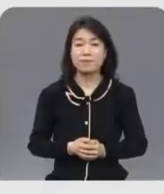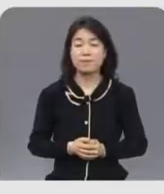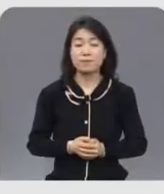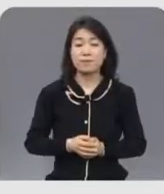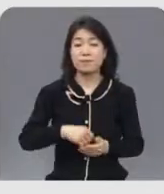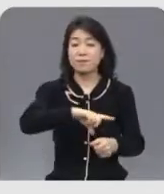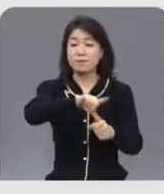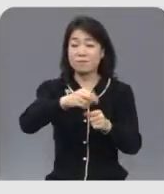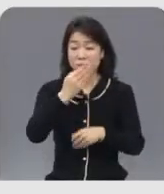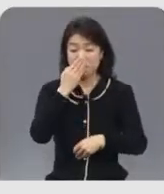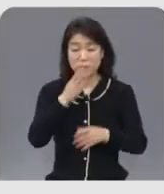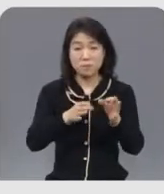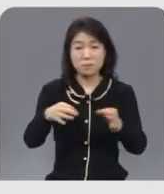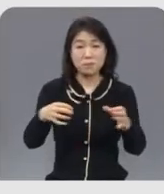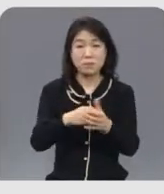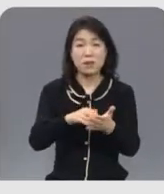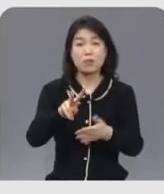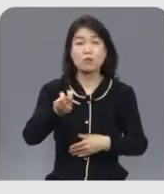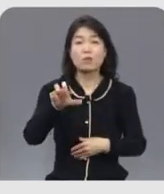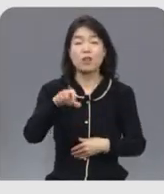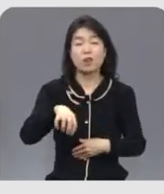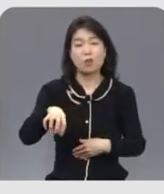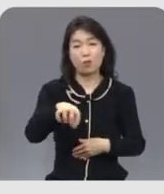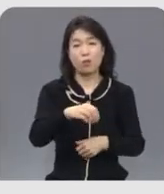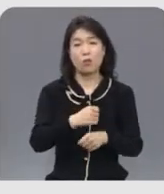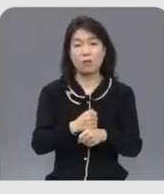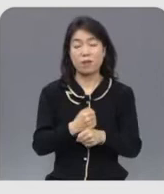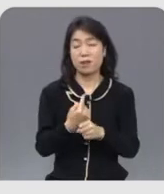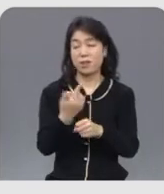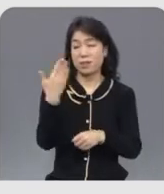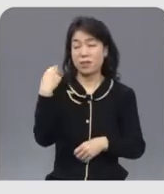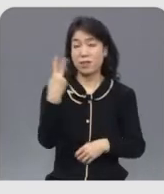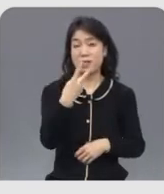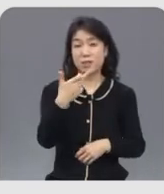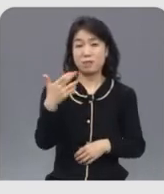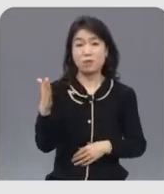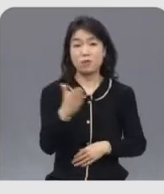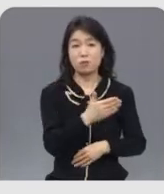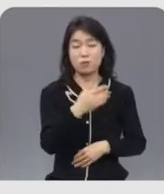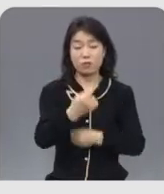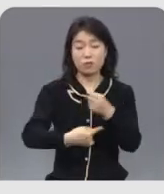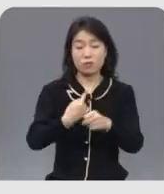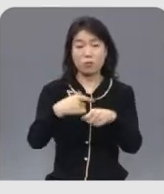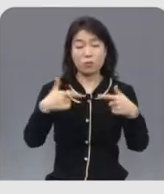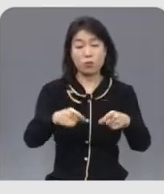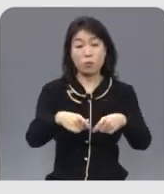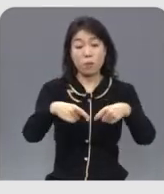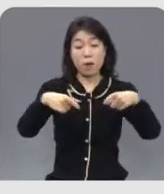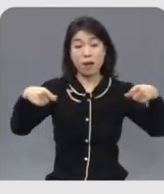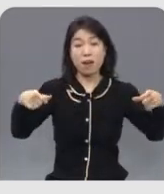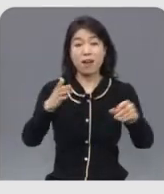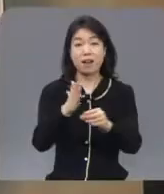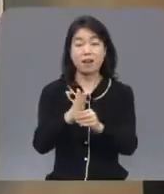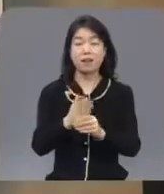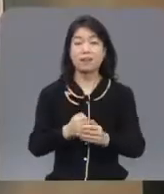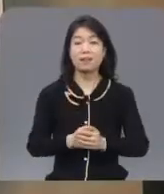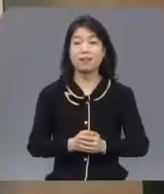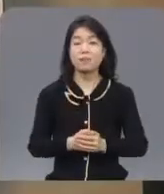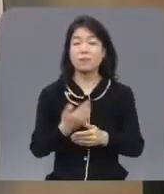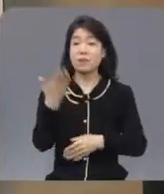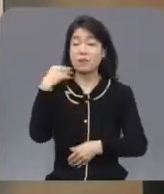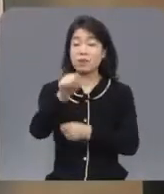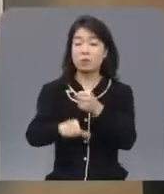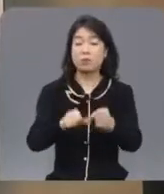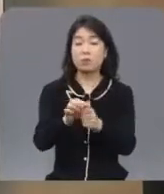이 일대 착한가게 는 모두 25곳 지난 2017년부터 해마다 꾸준히 늘고 있습니다 지난